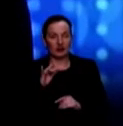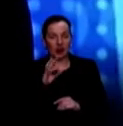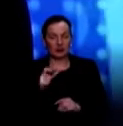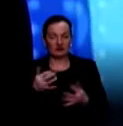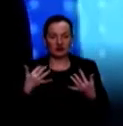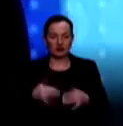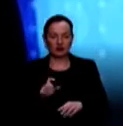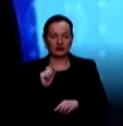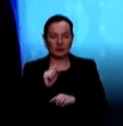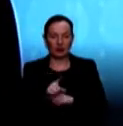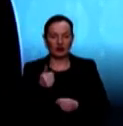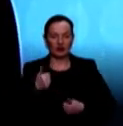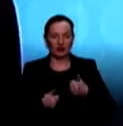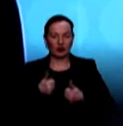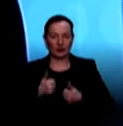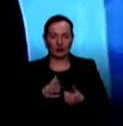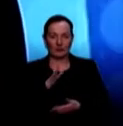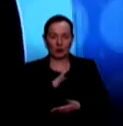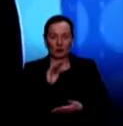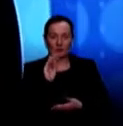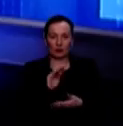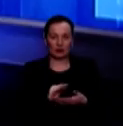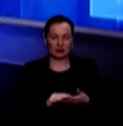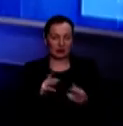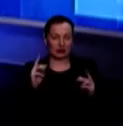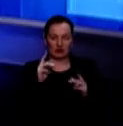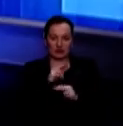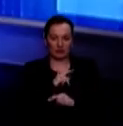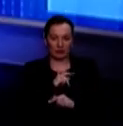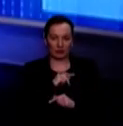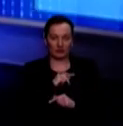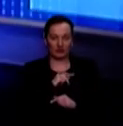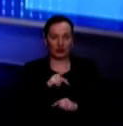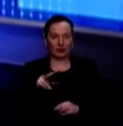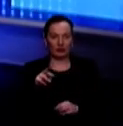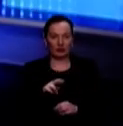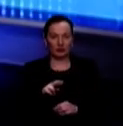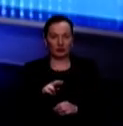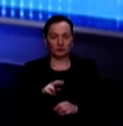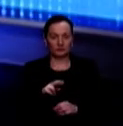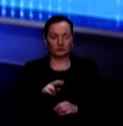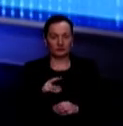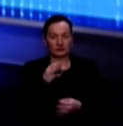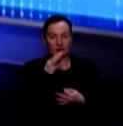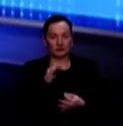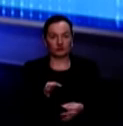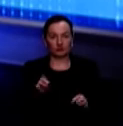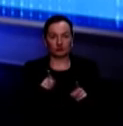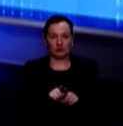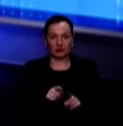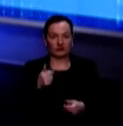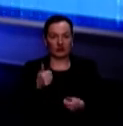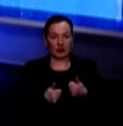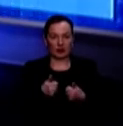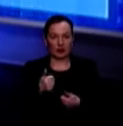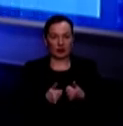що тендери були прописані неправильно. Ну, я скажу так, тендери